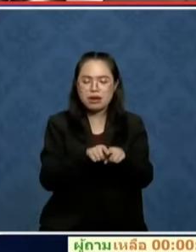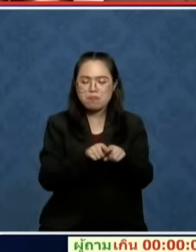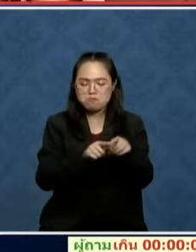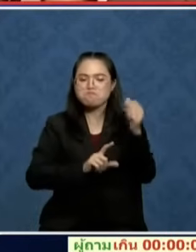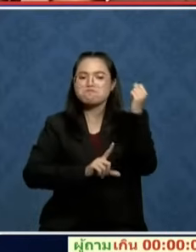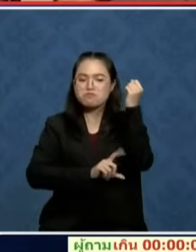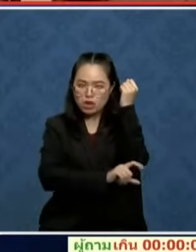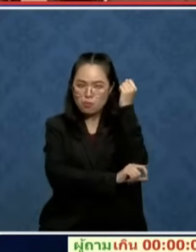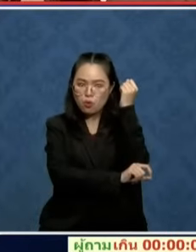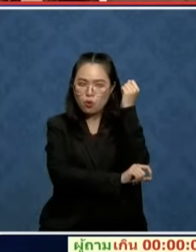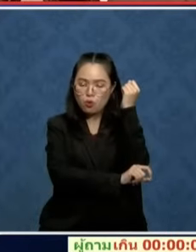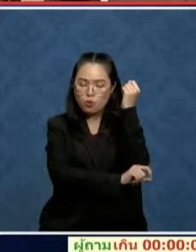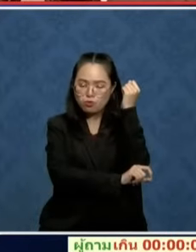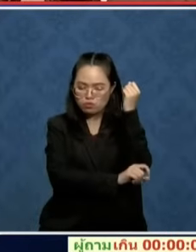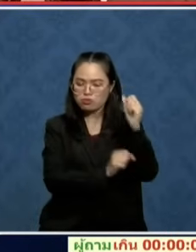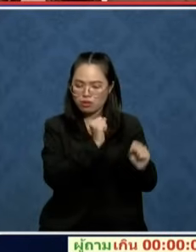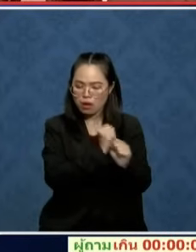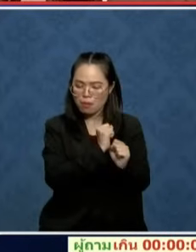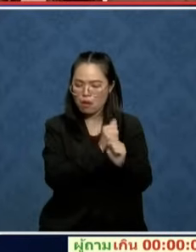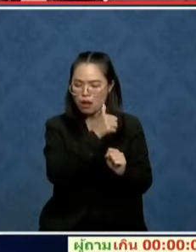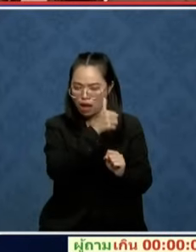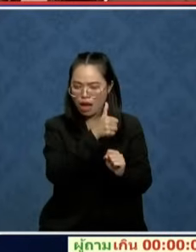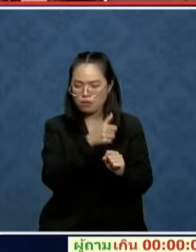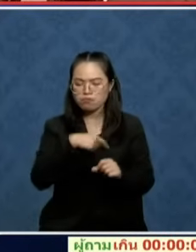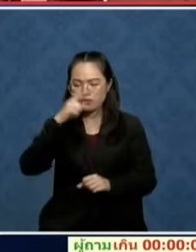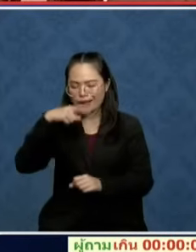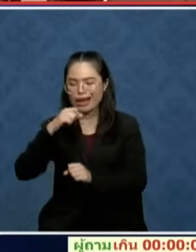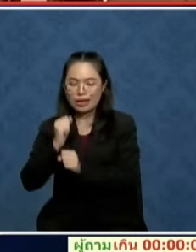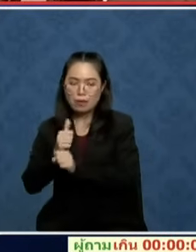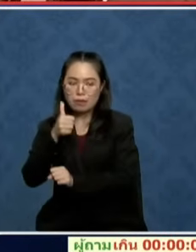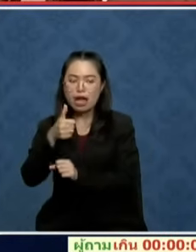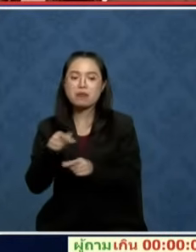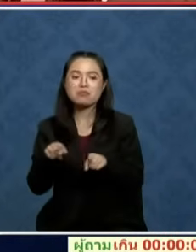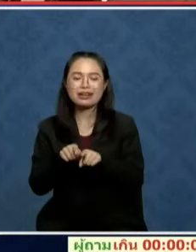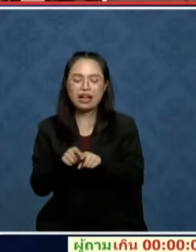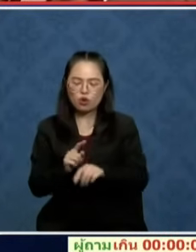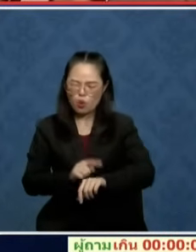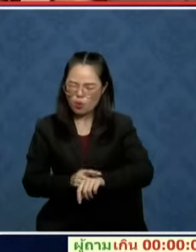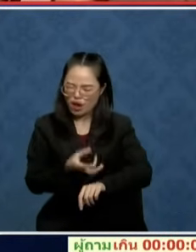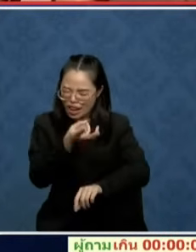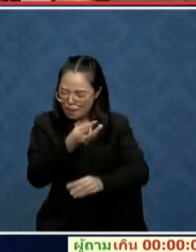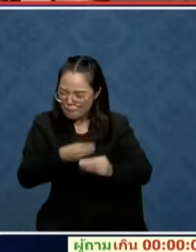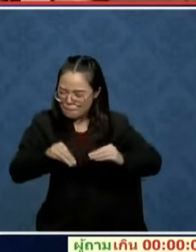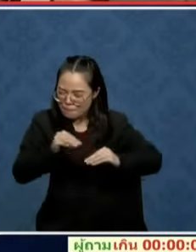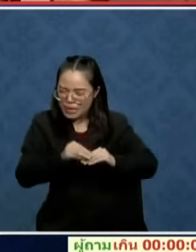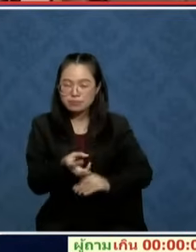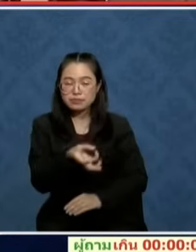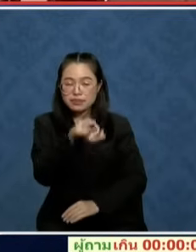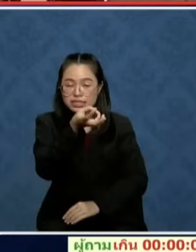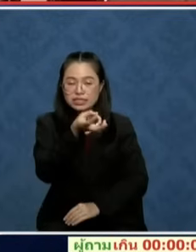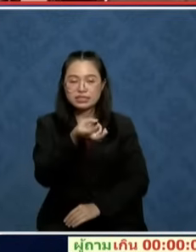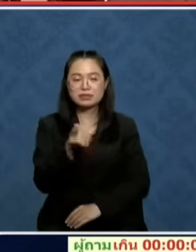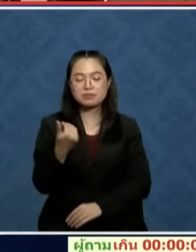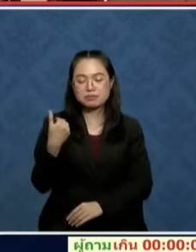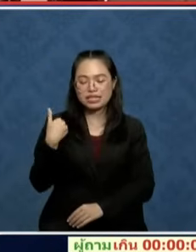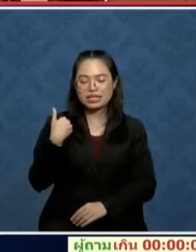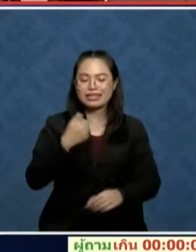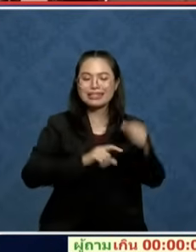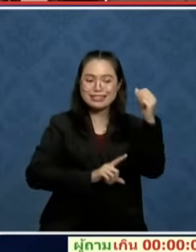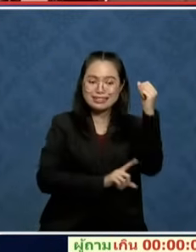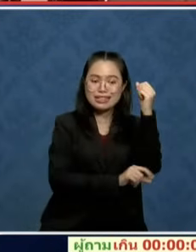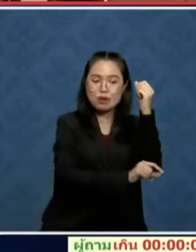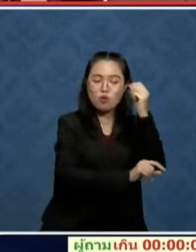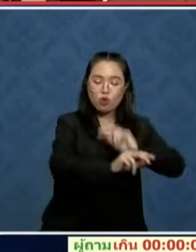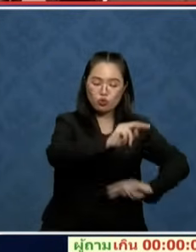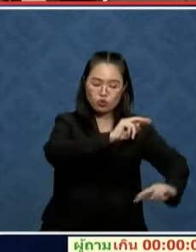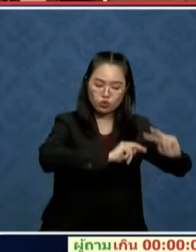แล้วเขาทำสำเร็จแล้วได้ผลจริงซึ่งกรณีของสิงคโปร์ขอต่อเวลานิดเดียวครับท่านประธานคือมีการตรวจสอบและมีบางบริ